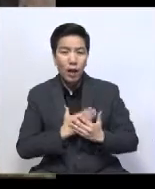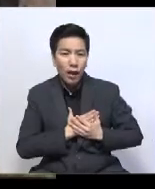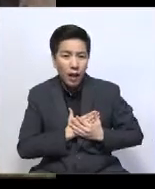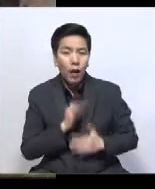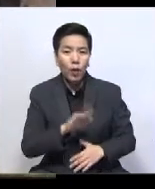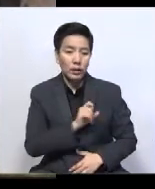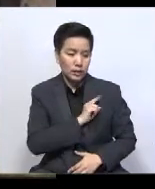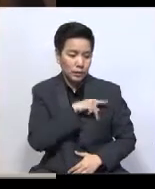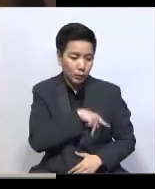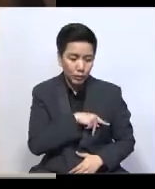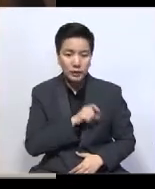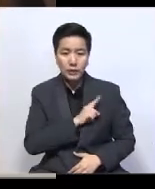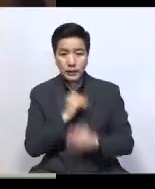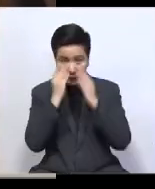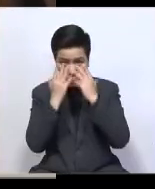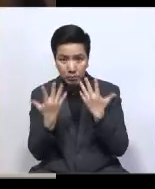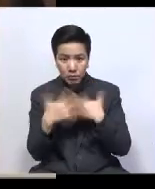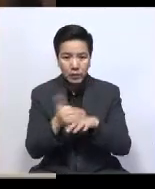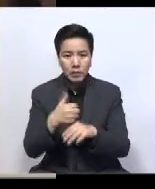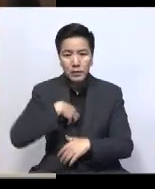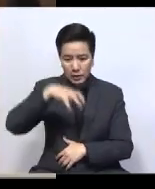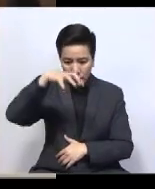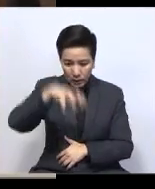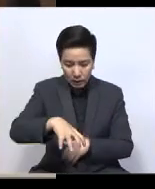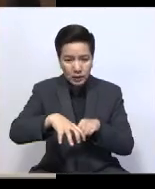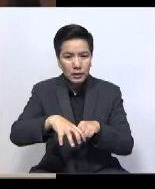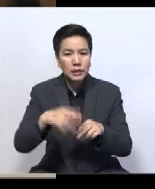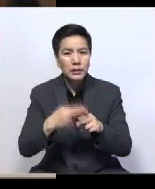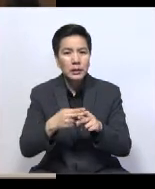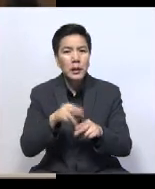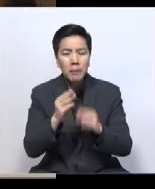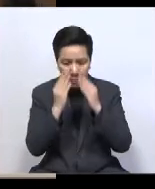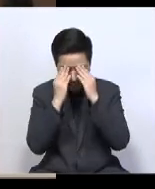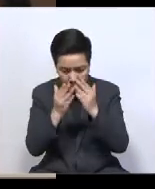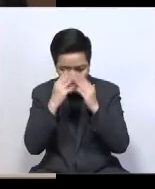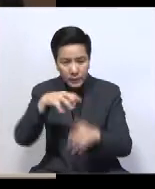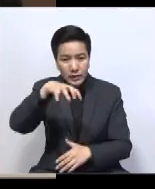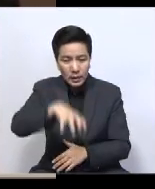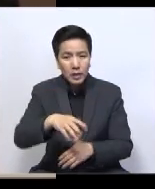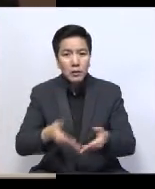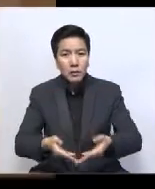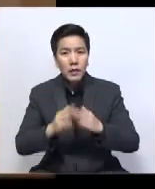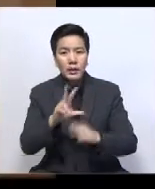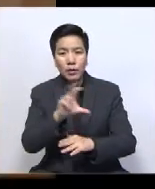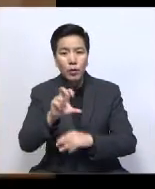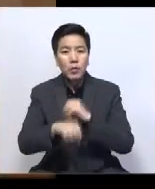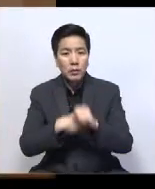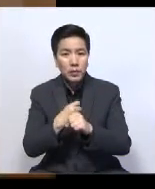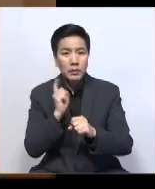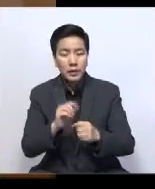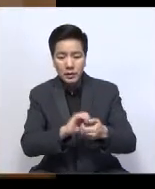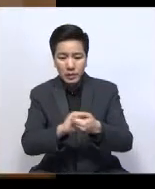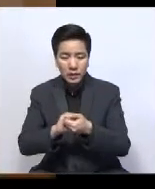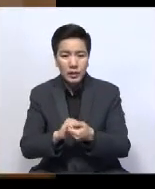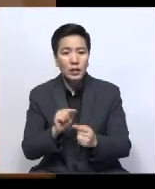ลียวกันดีของทั้งสองศาสนานั่นคือมัสยิดนัดมุดดีนหรือมัสยิด300ปีแห่งนี้ที่เกิดขึ้นด้วยความร่วมมือของพ่อท่